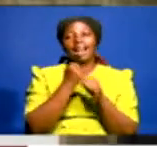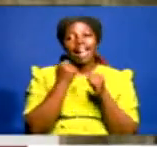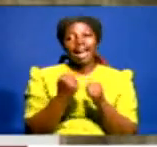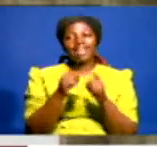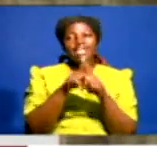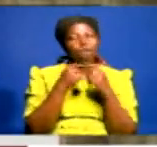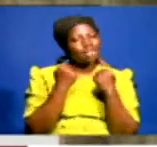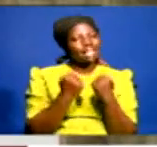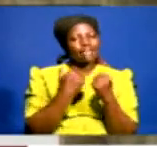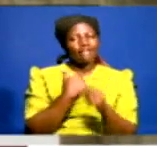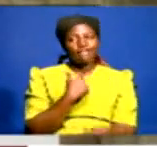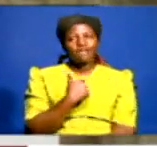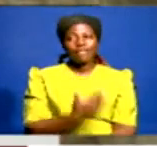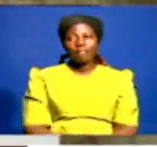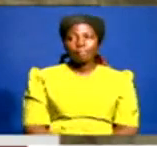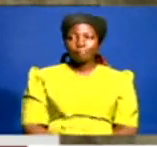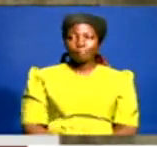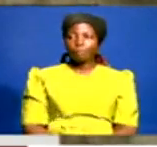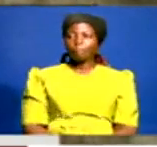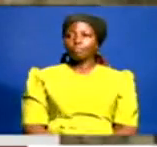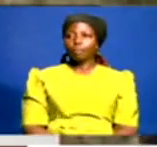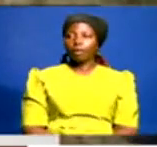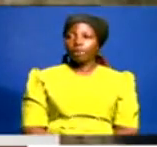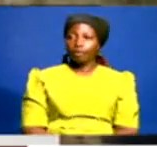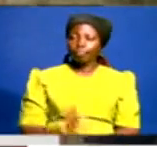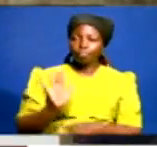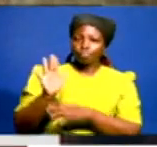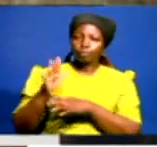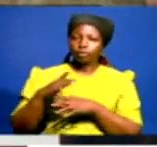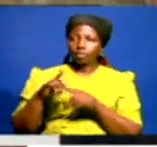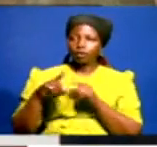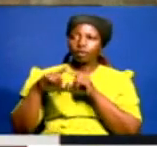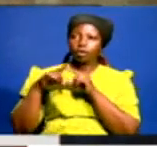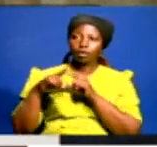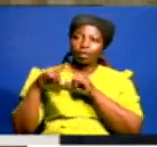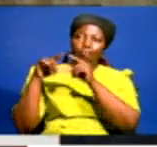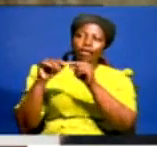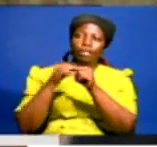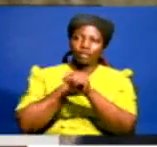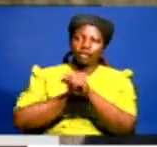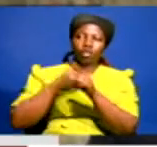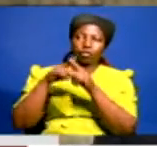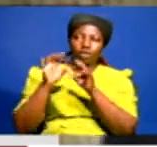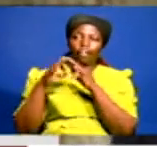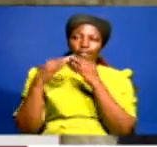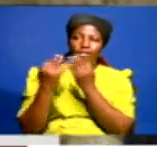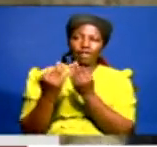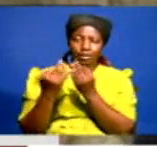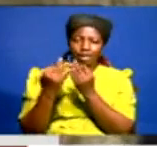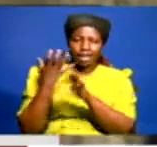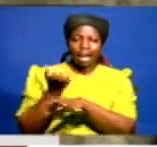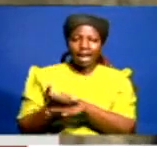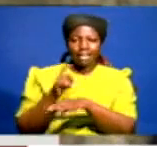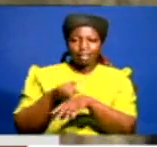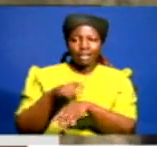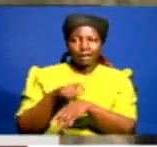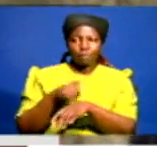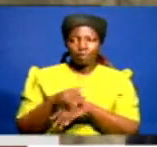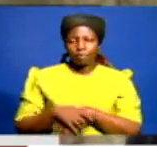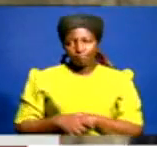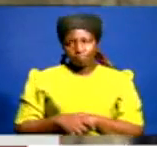Yeah. Na je, rambi zako kwa familia wakati huu mgumu wa msiba? I just want to send my